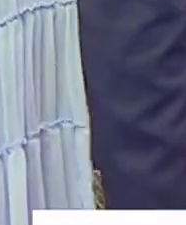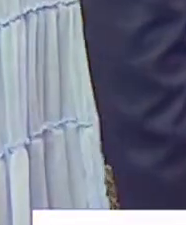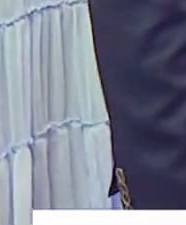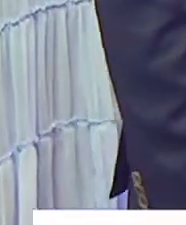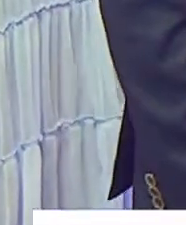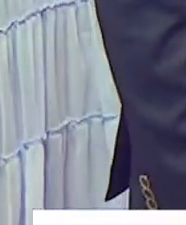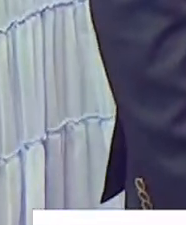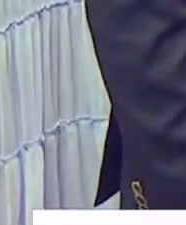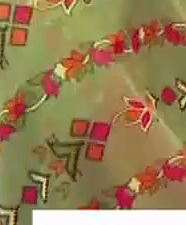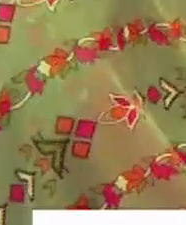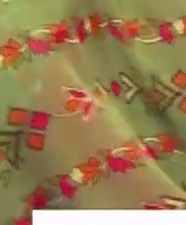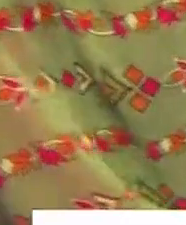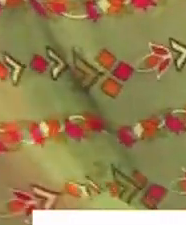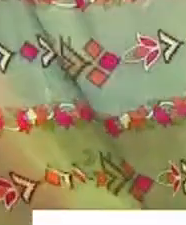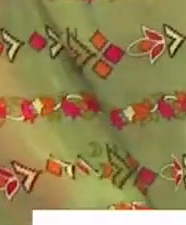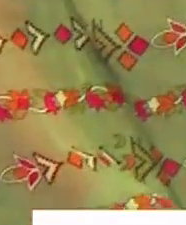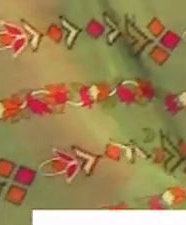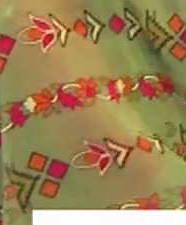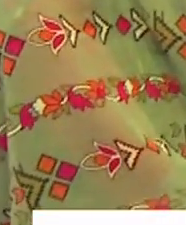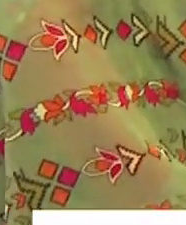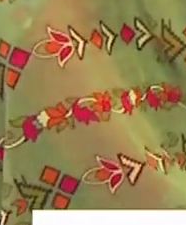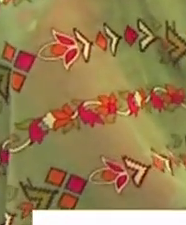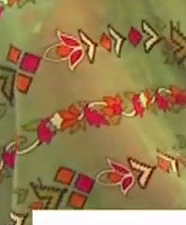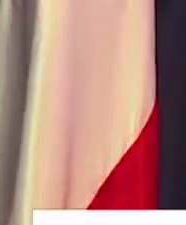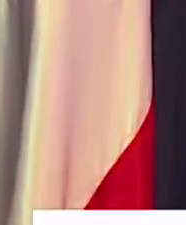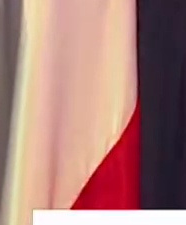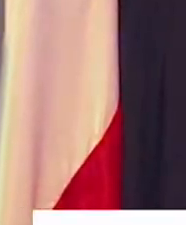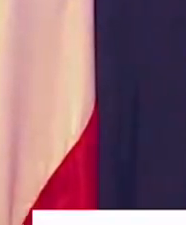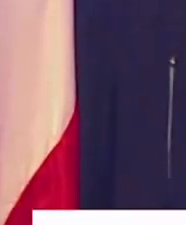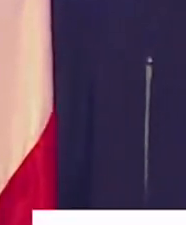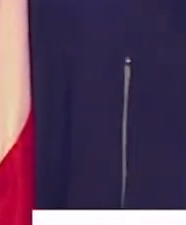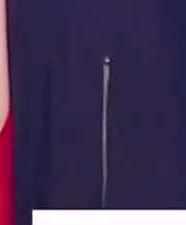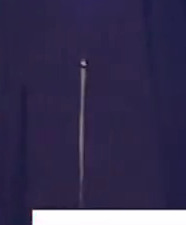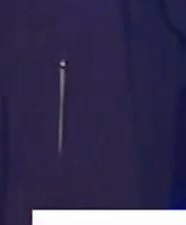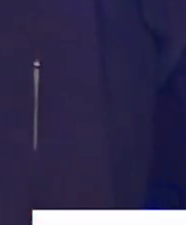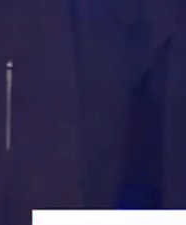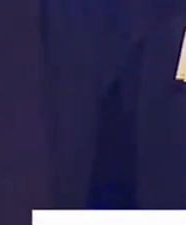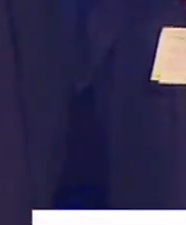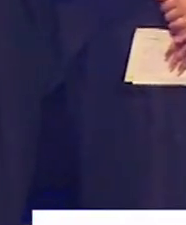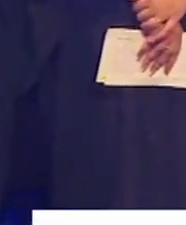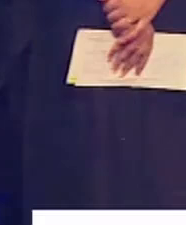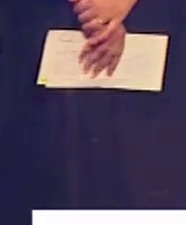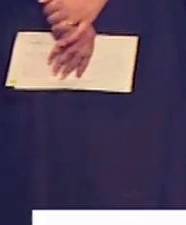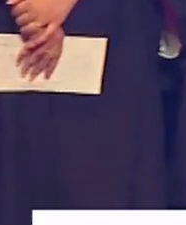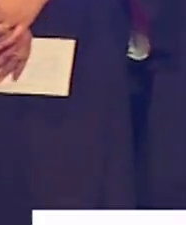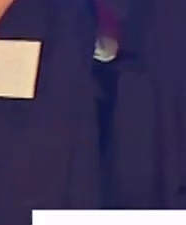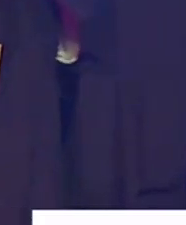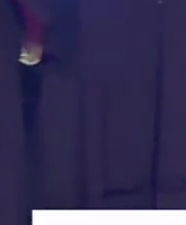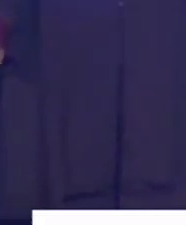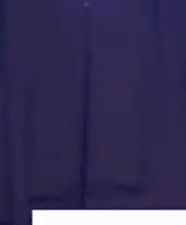الاعوام الدراسيه ختامها كان التنافس على احراز المكانه اللائقه بكل